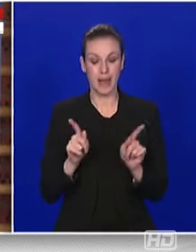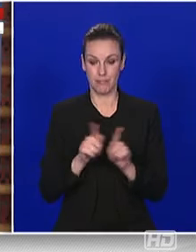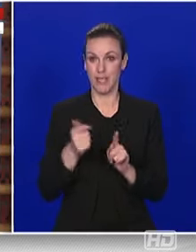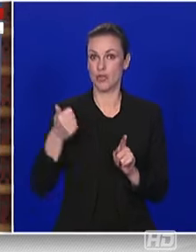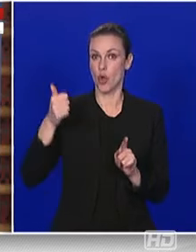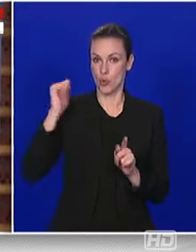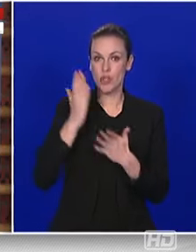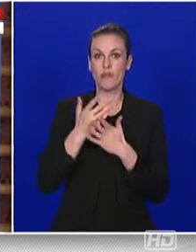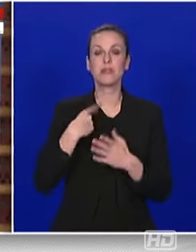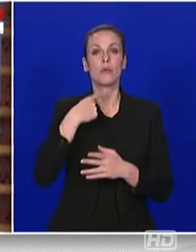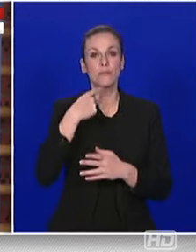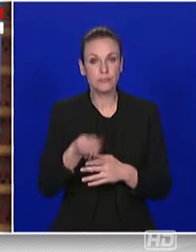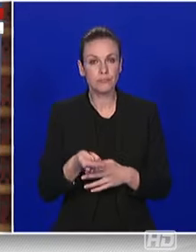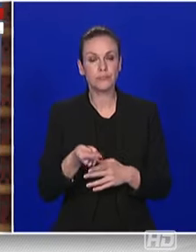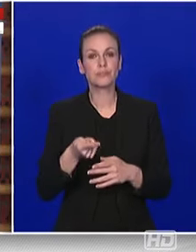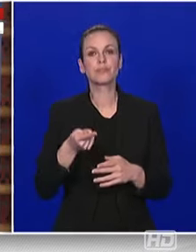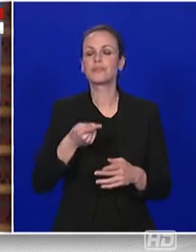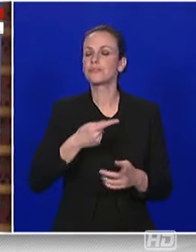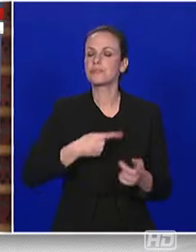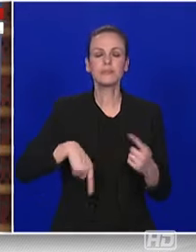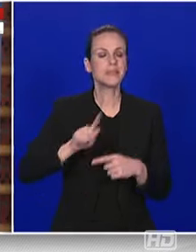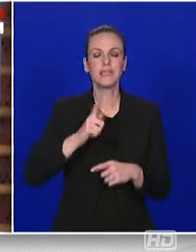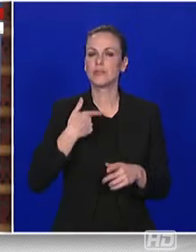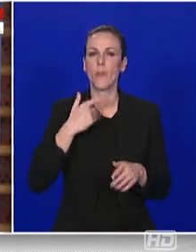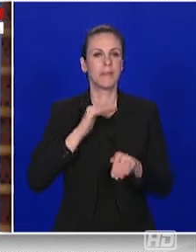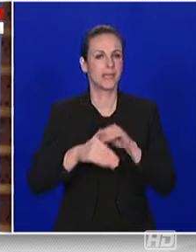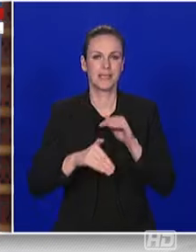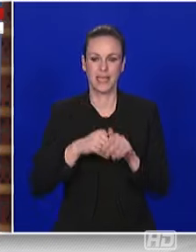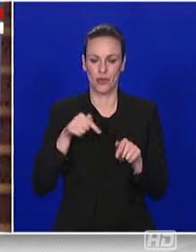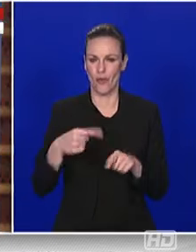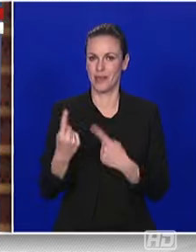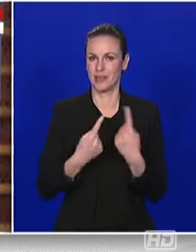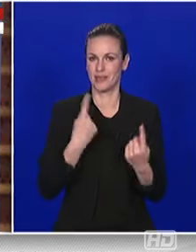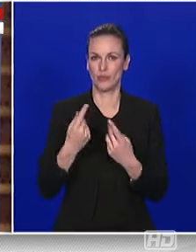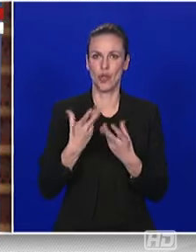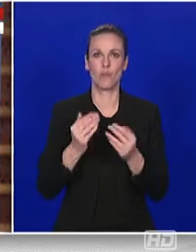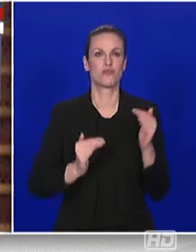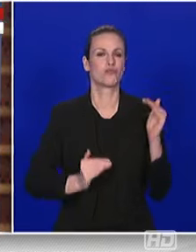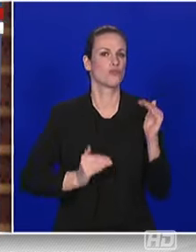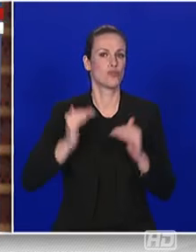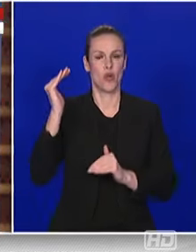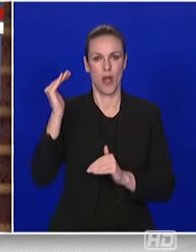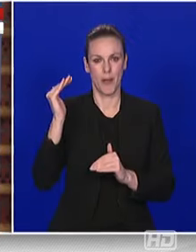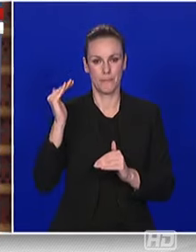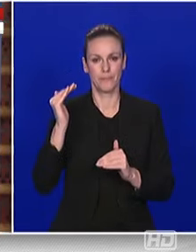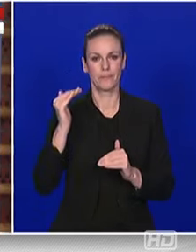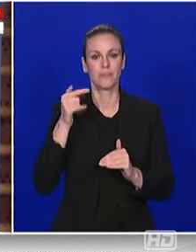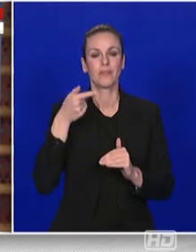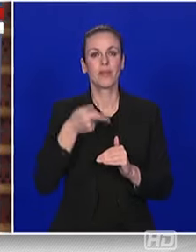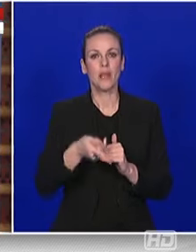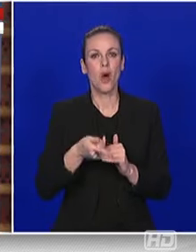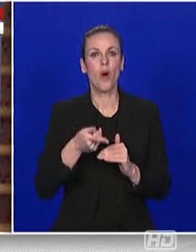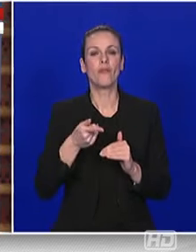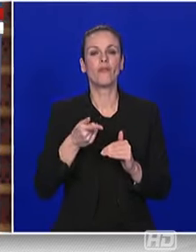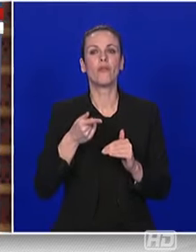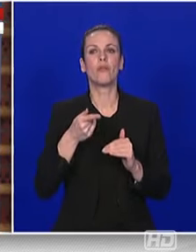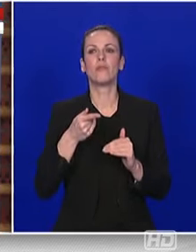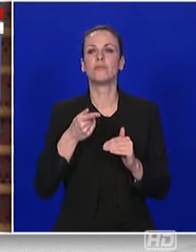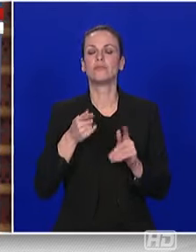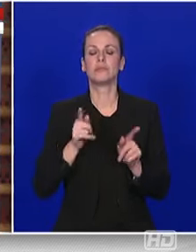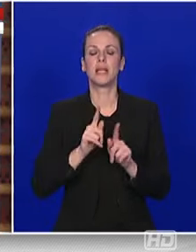rečeno, nas ne zadovoljava situacija da stope više